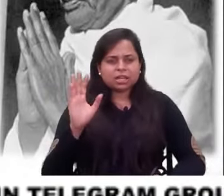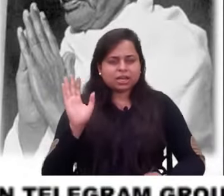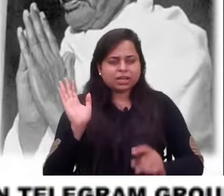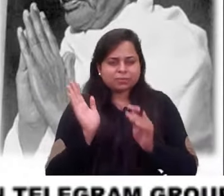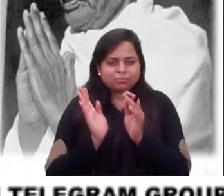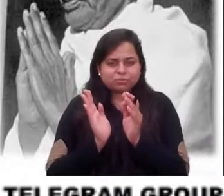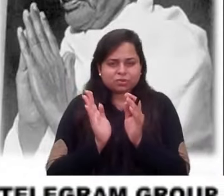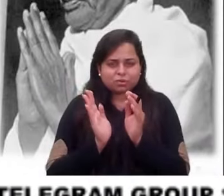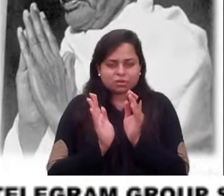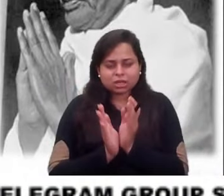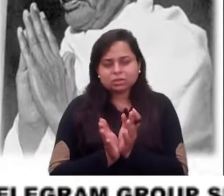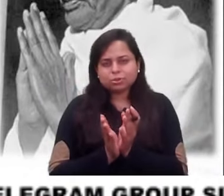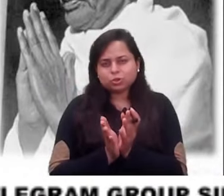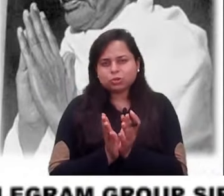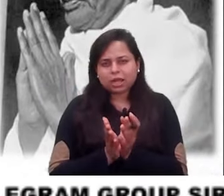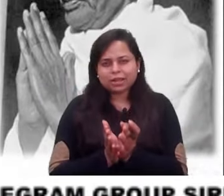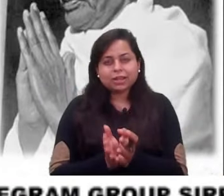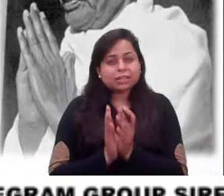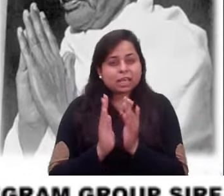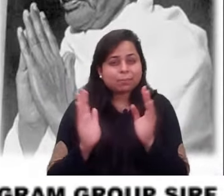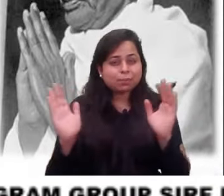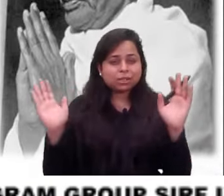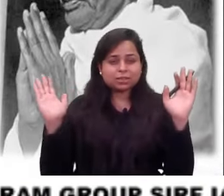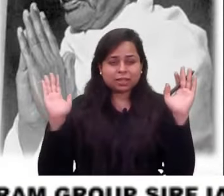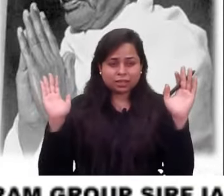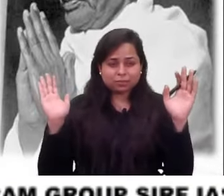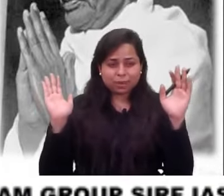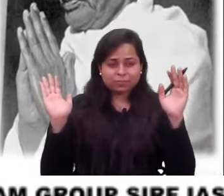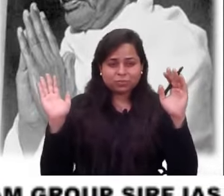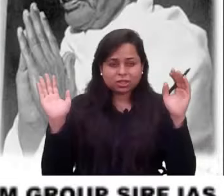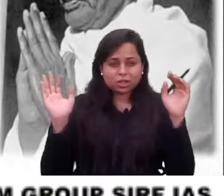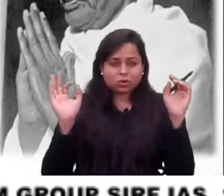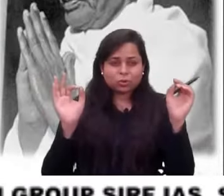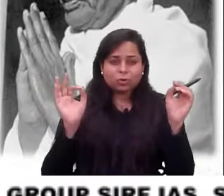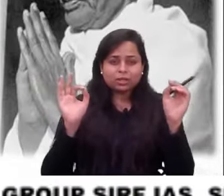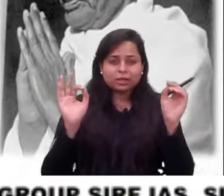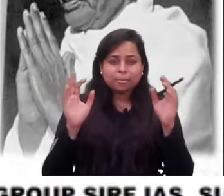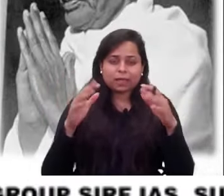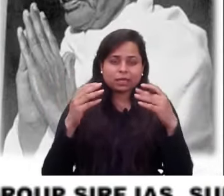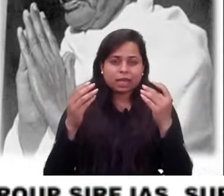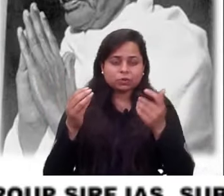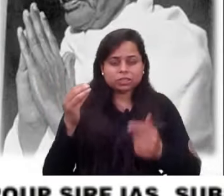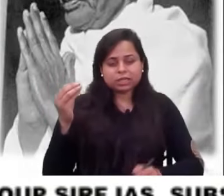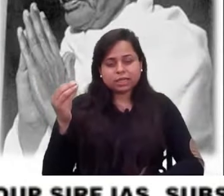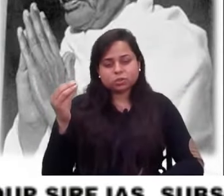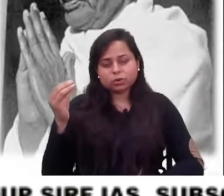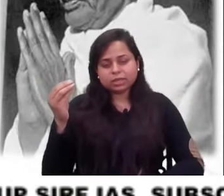सारे में भी मदद करता है और